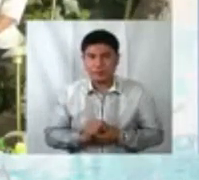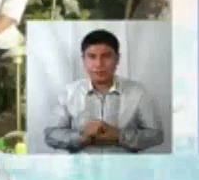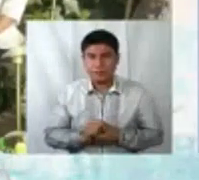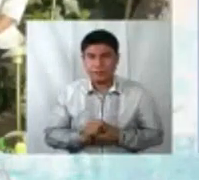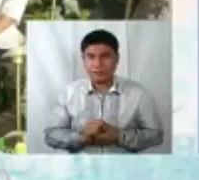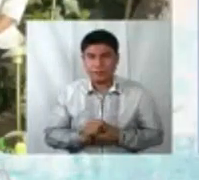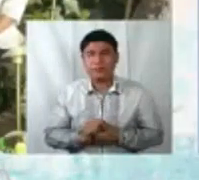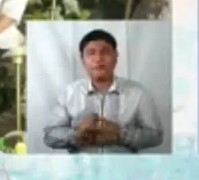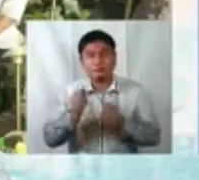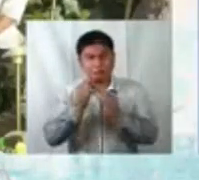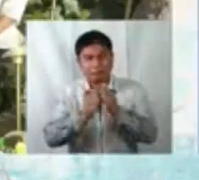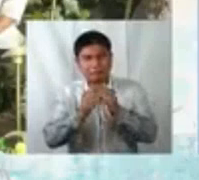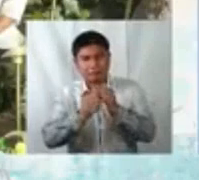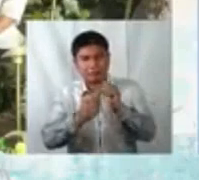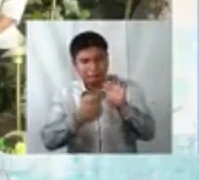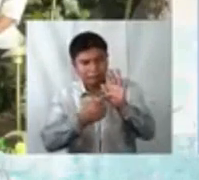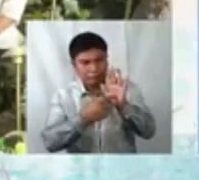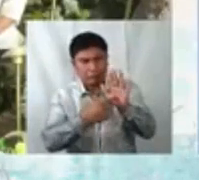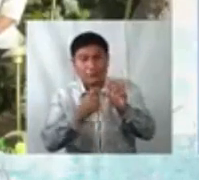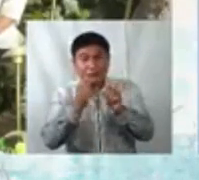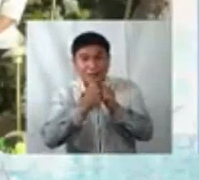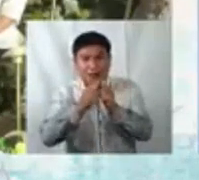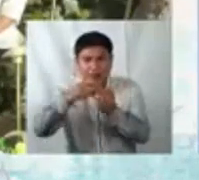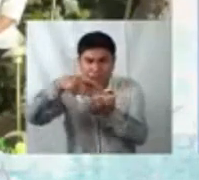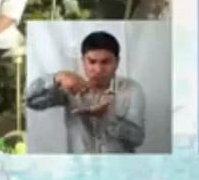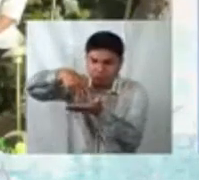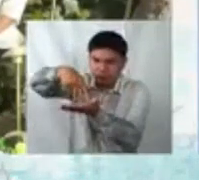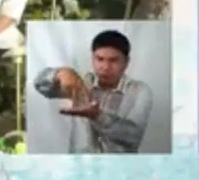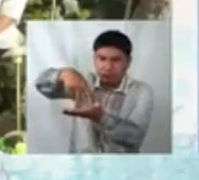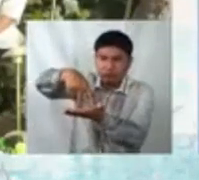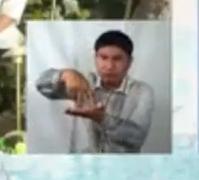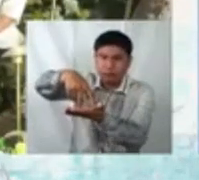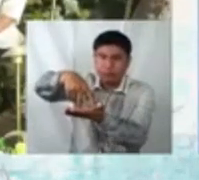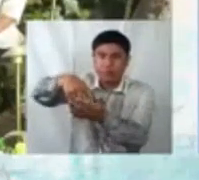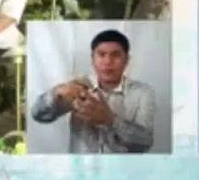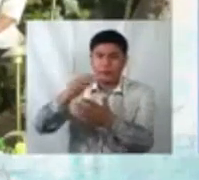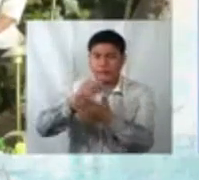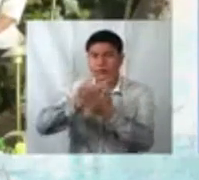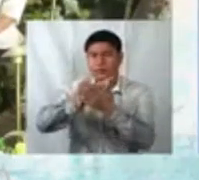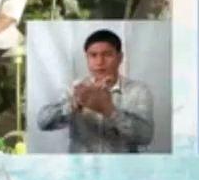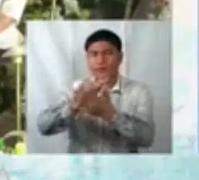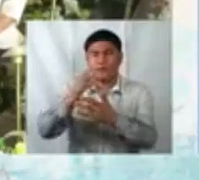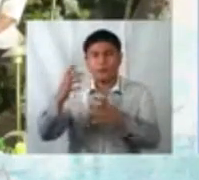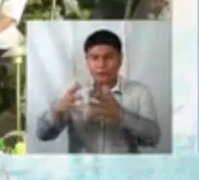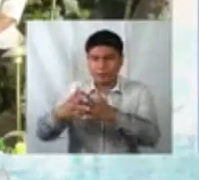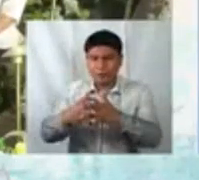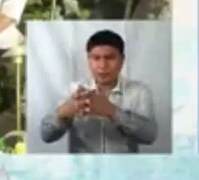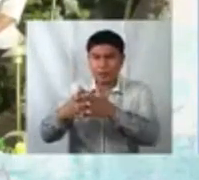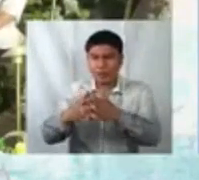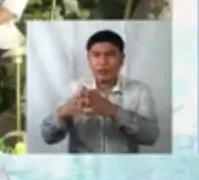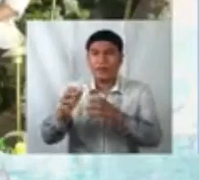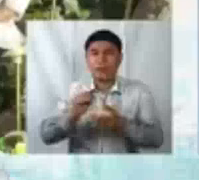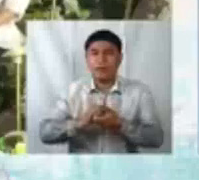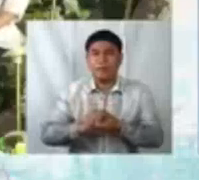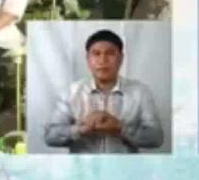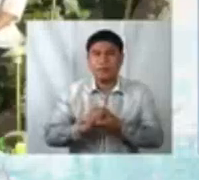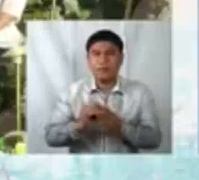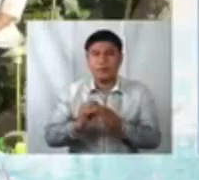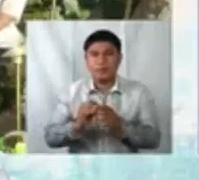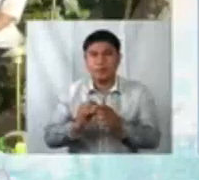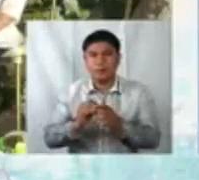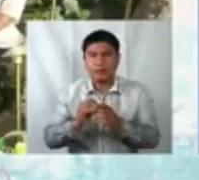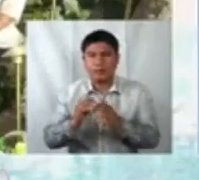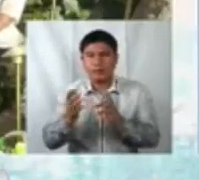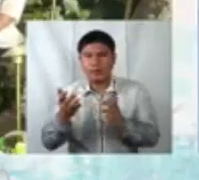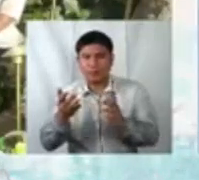indikasyon 'yan ng pagtindig laban sa rehimeng Amerika noong panahon na yon sa Pilipinas, na sumampal sa ating proklamasyon